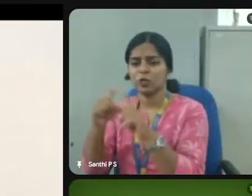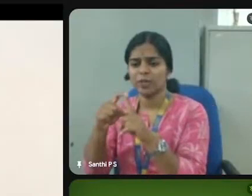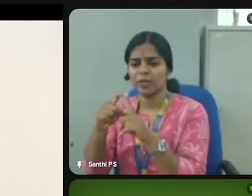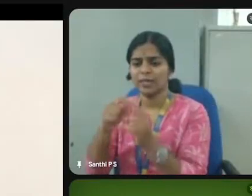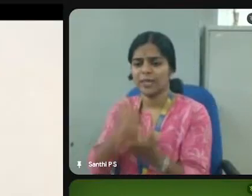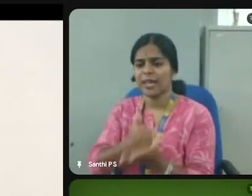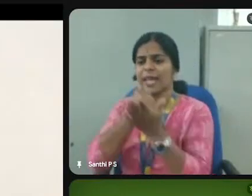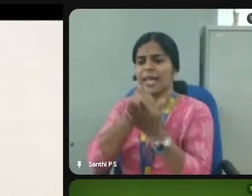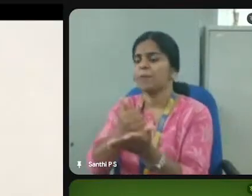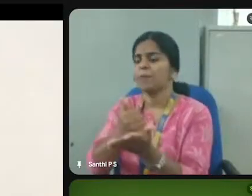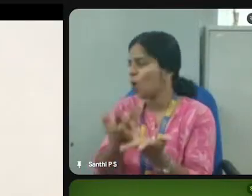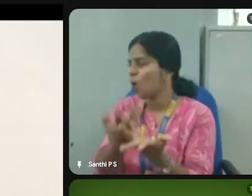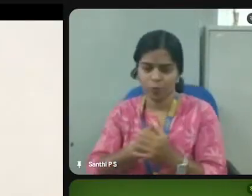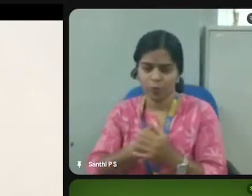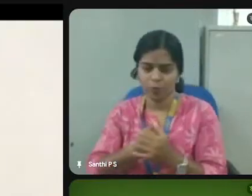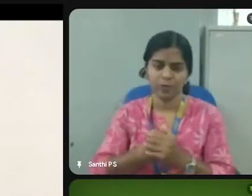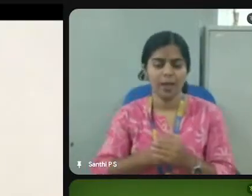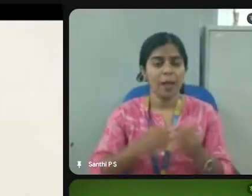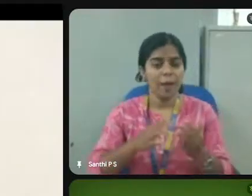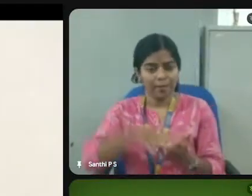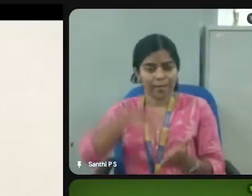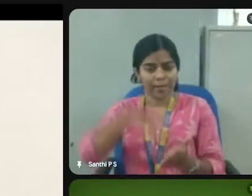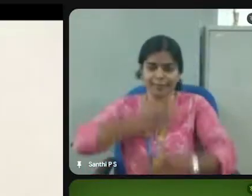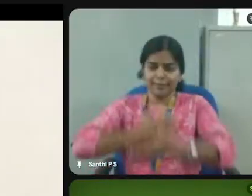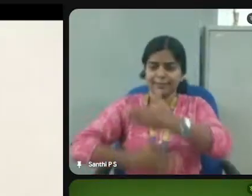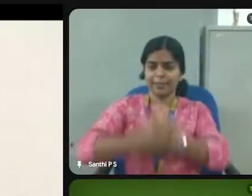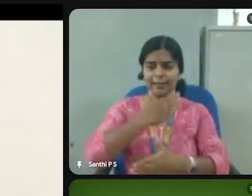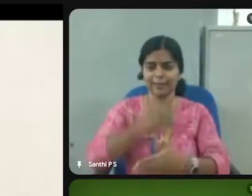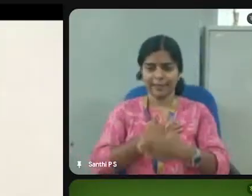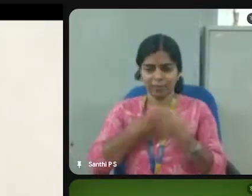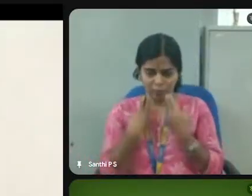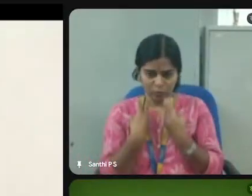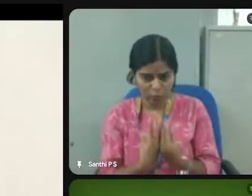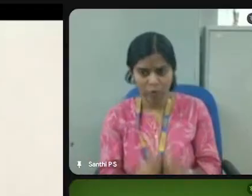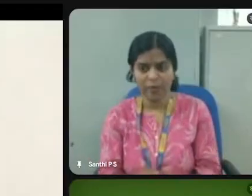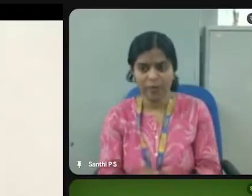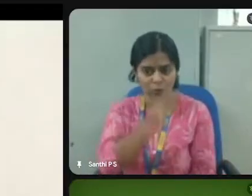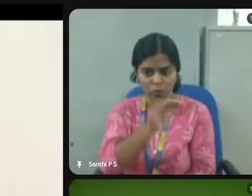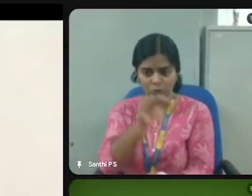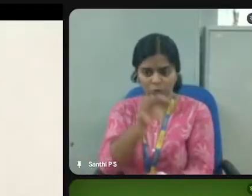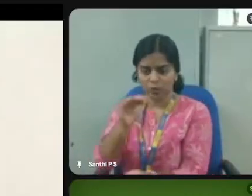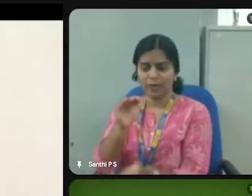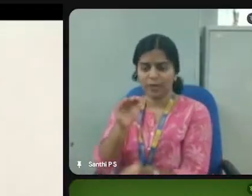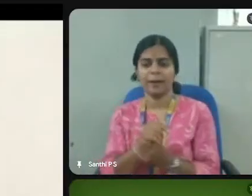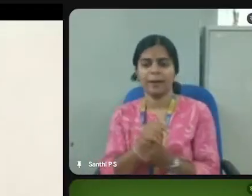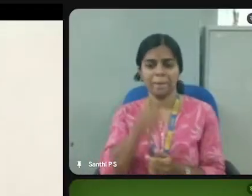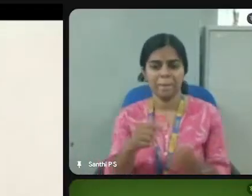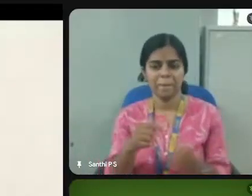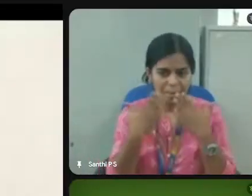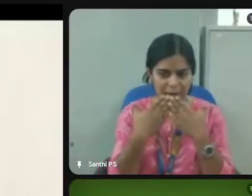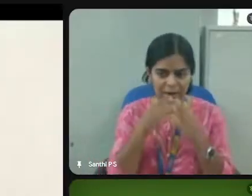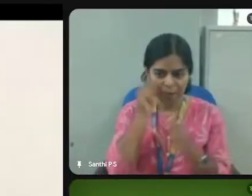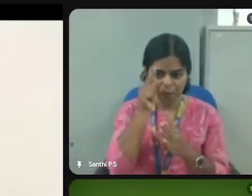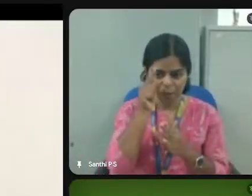കുട്ടിയെ സഹായിക്കും? പഠന പരിമിതിയിൽ നിന്നും രക്ഷപ്പെടുന്നതിന് വേണ്ടിയിട്ട് കുട്ടികളുടെ പഠന കാര്യങ്ങൾ,